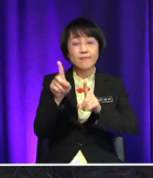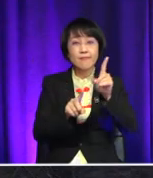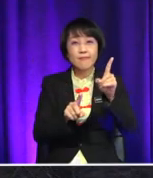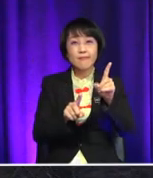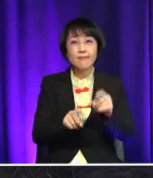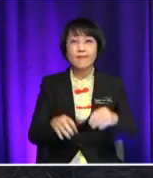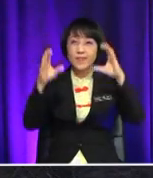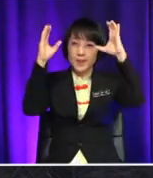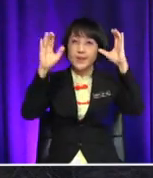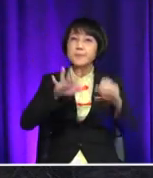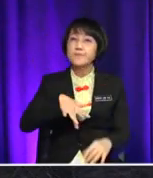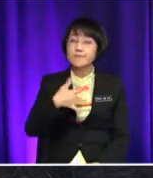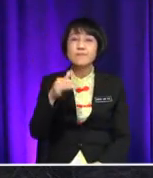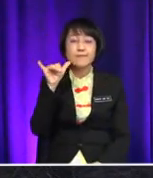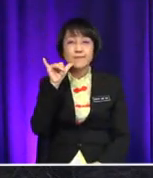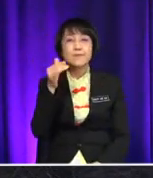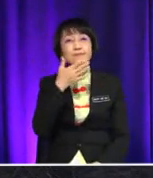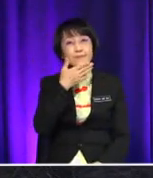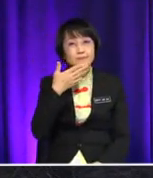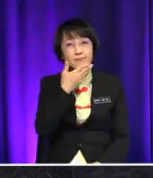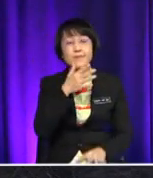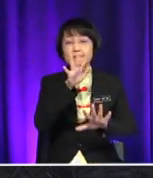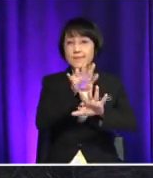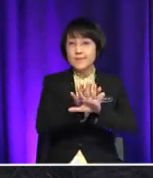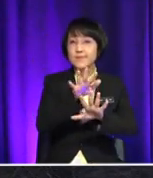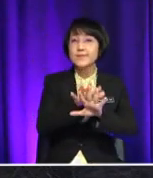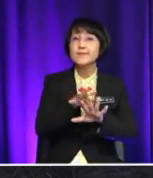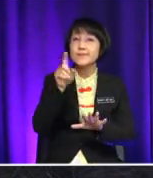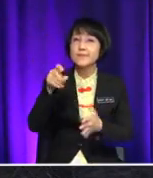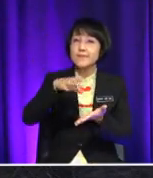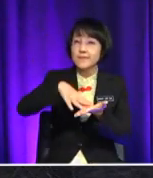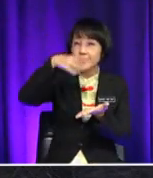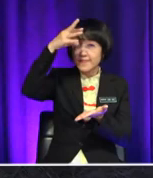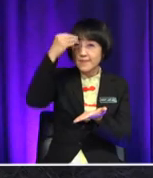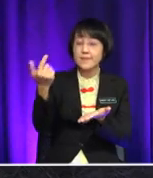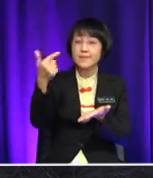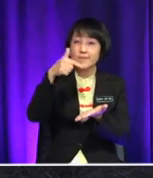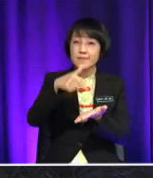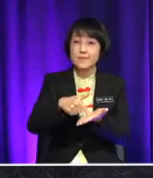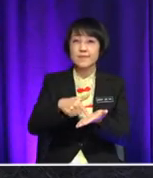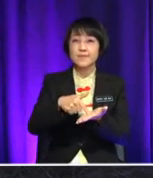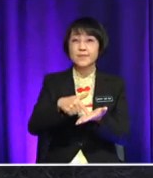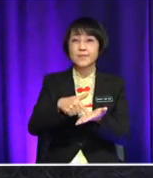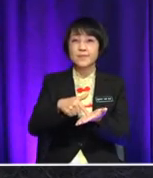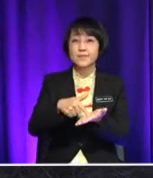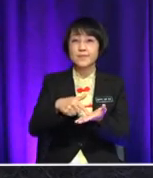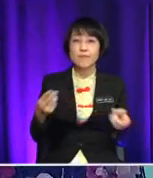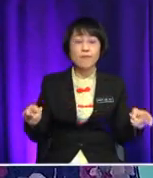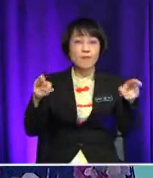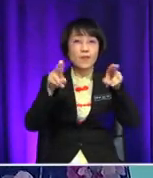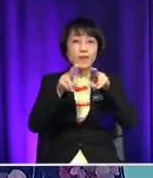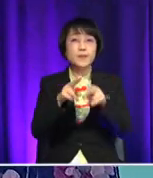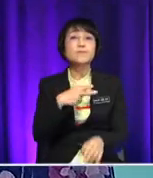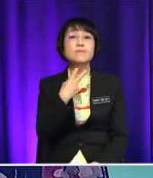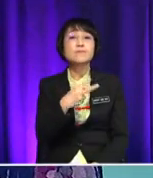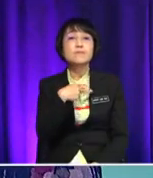muda lagi buat mau belajar lagi banyak perkara ya terutama untuk nada tinggi rendah tuh sebabnya